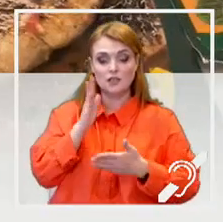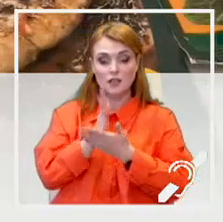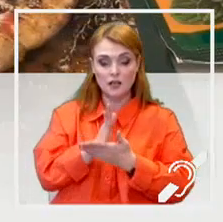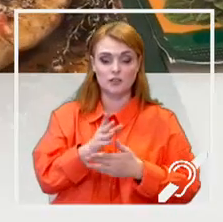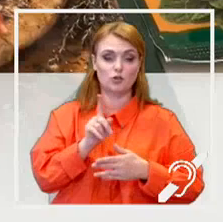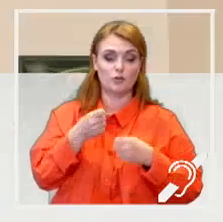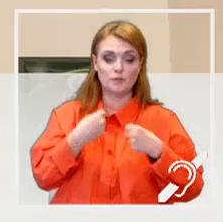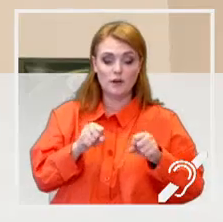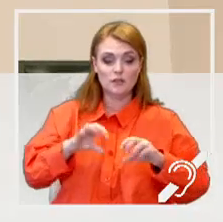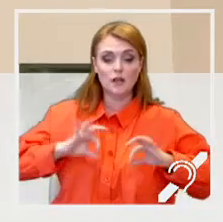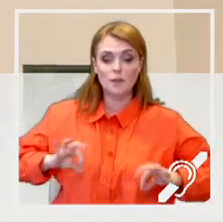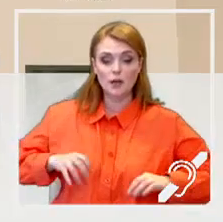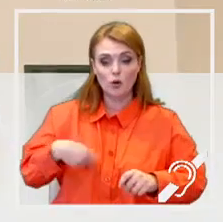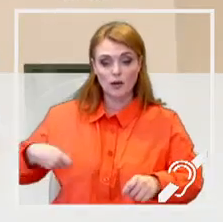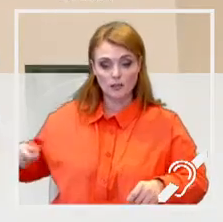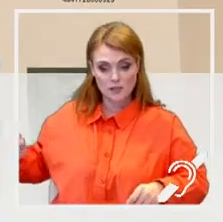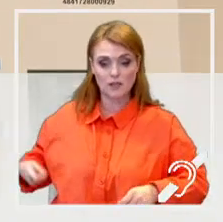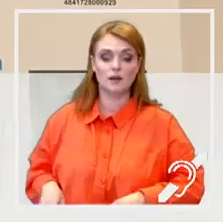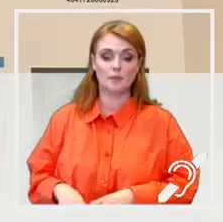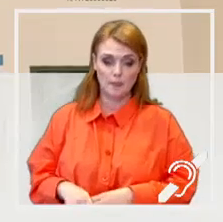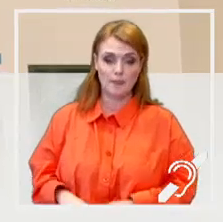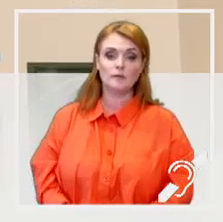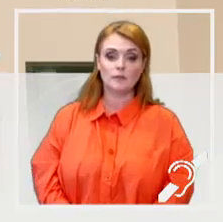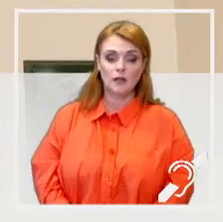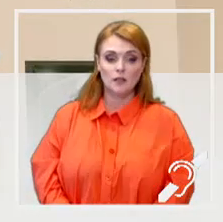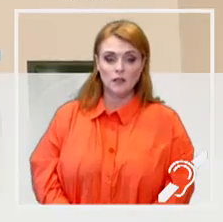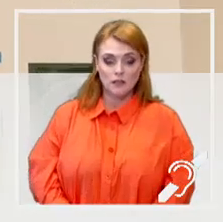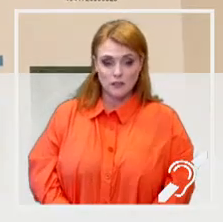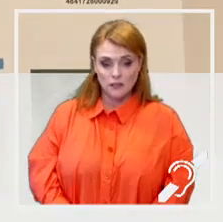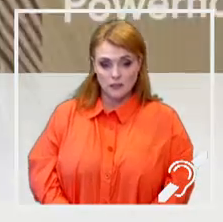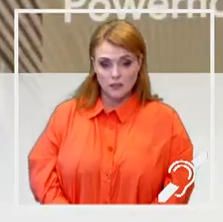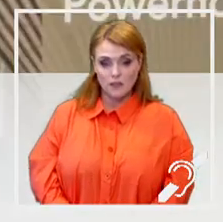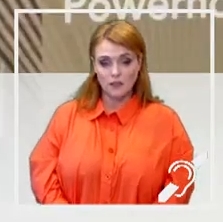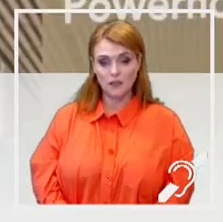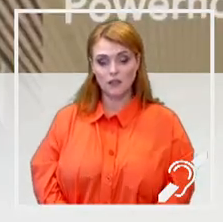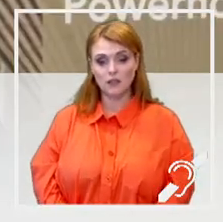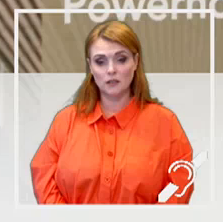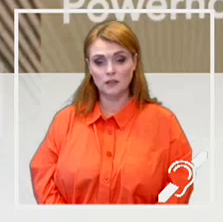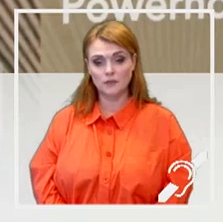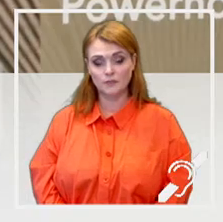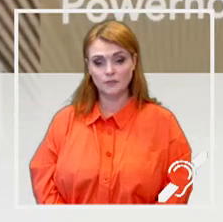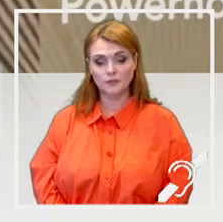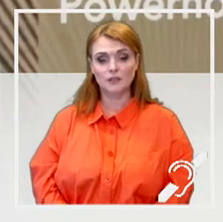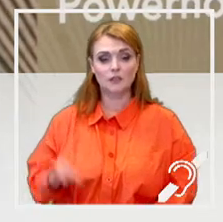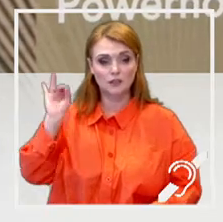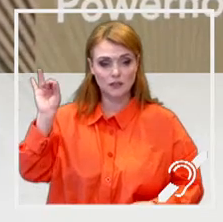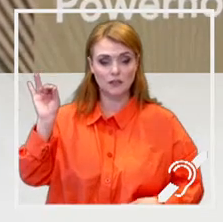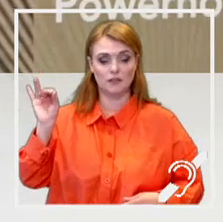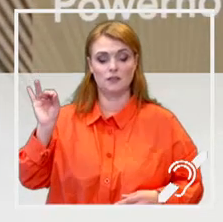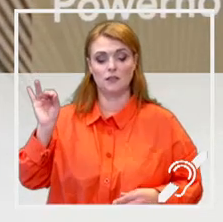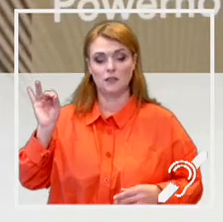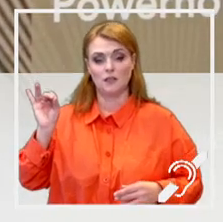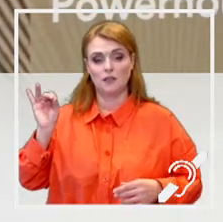de impact, să zicem, mai puternic în Republica Moldova ca și producție și cerere mai mare